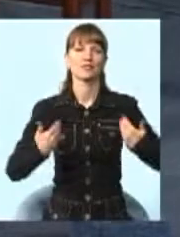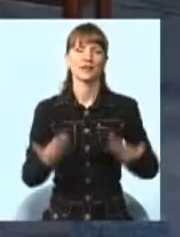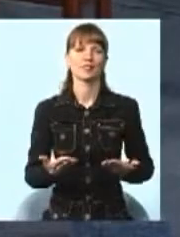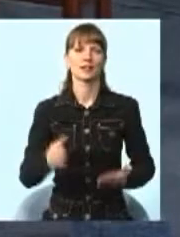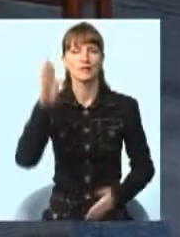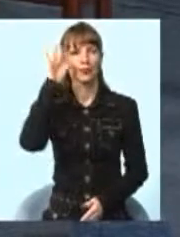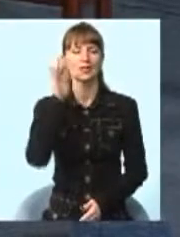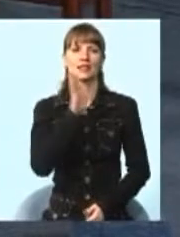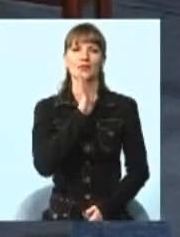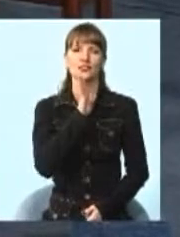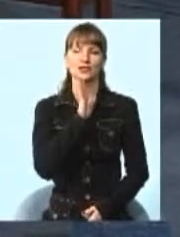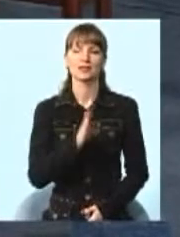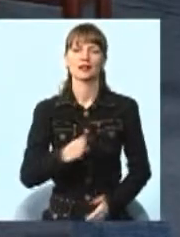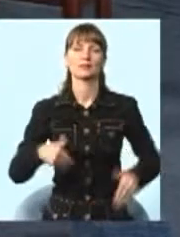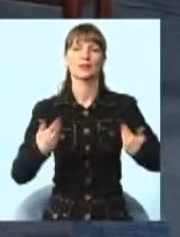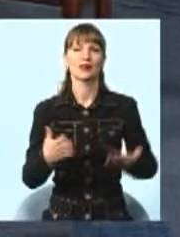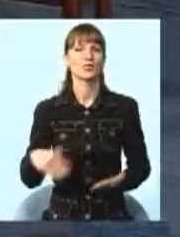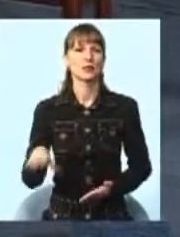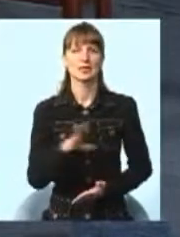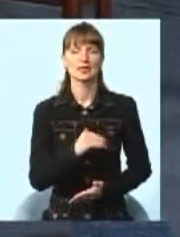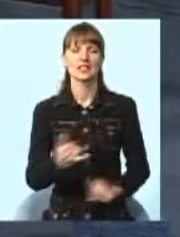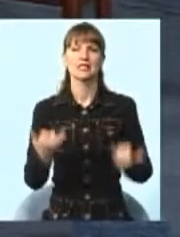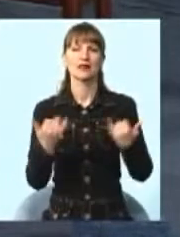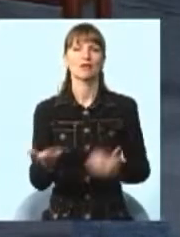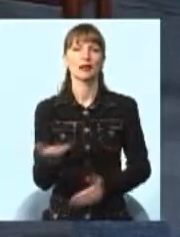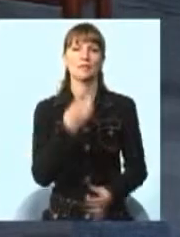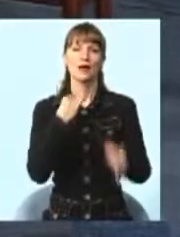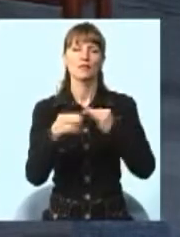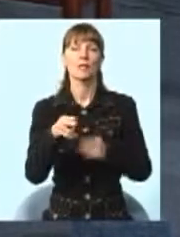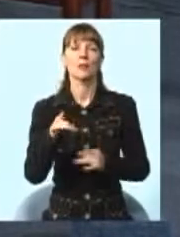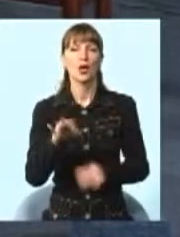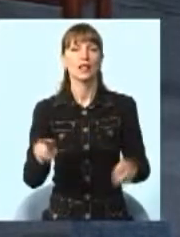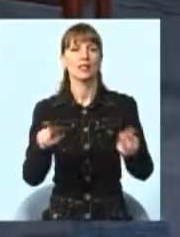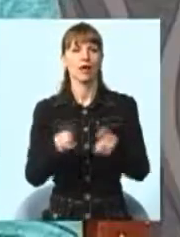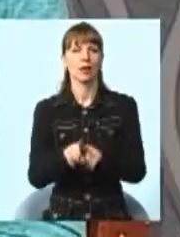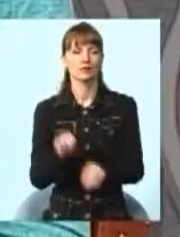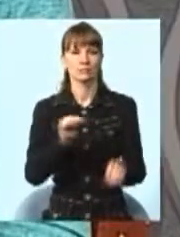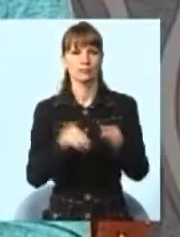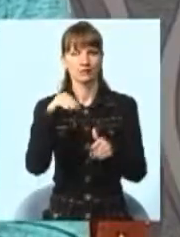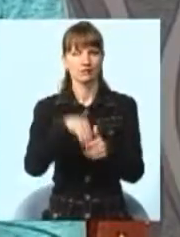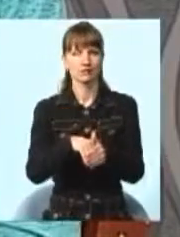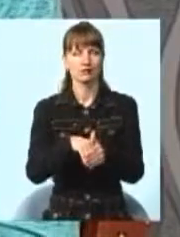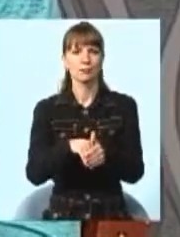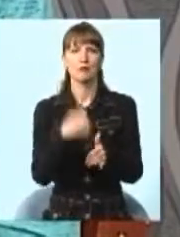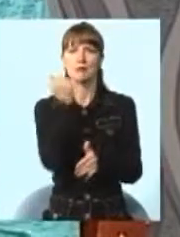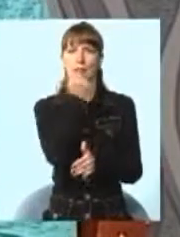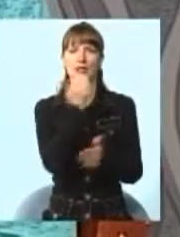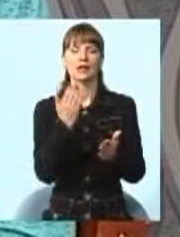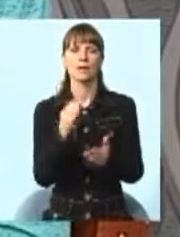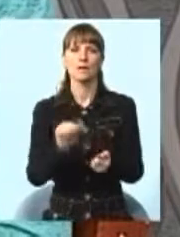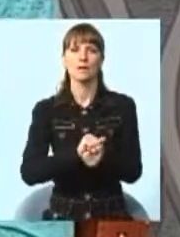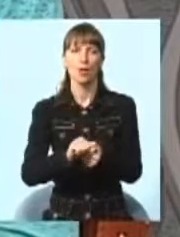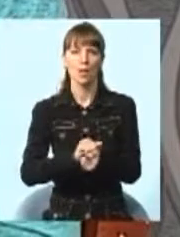Привіт, привіт, хлопчики та дівчатка. Привіт усім. Сьогодні ми поговоримо про такий інгредієнт, а точніше матеріал, як